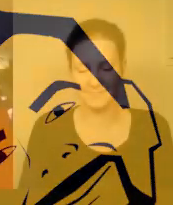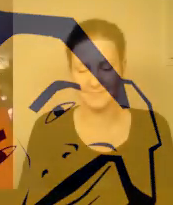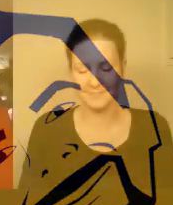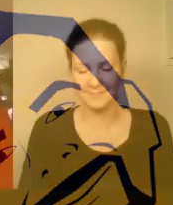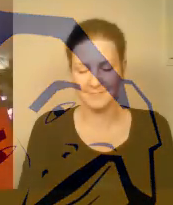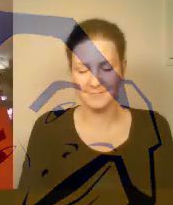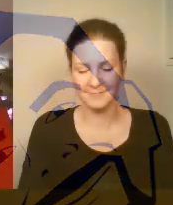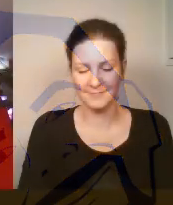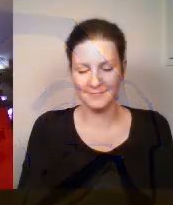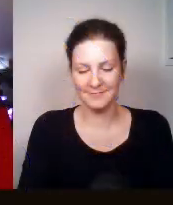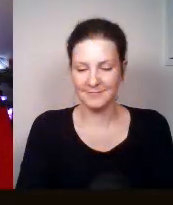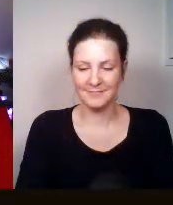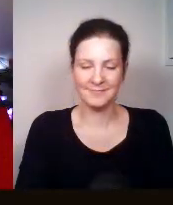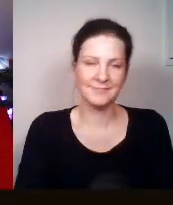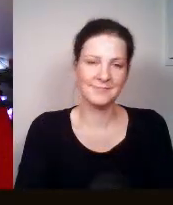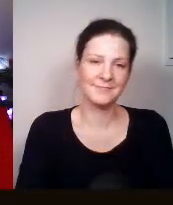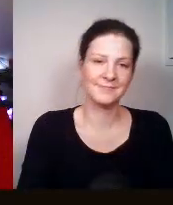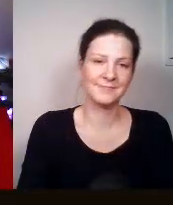Ja, wir können